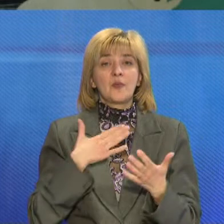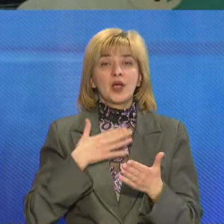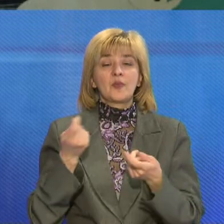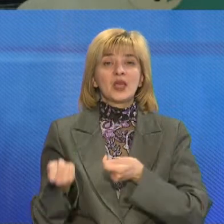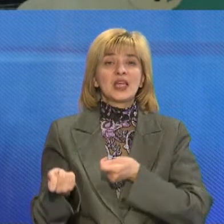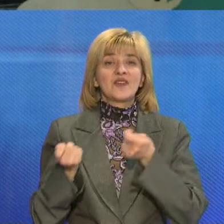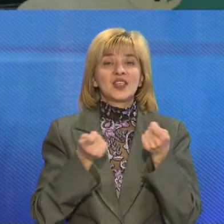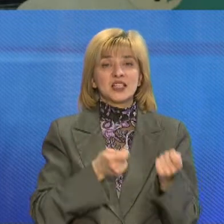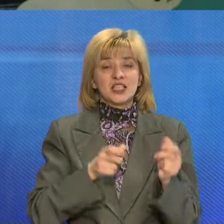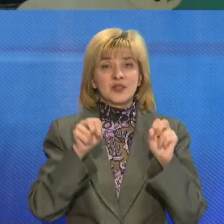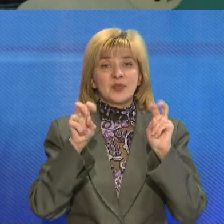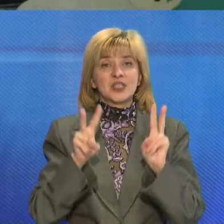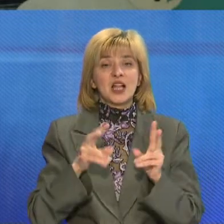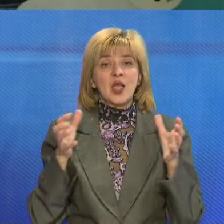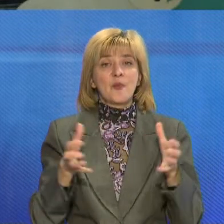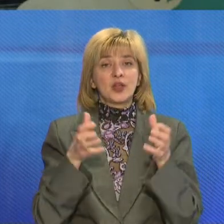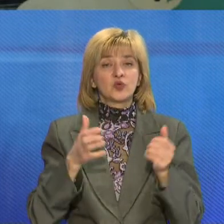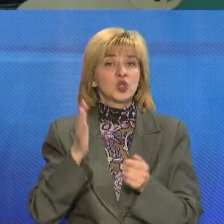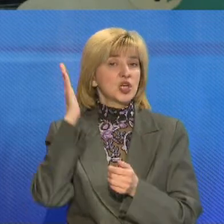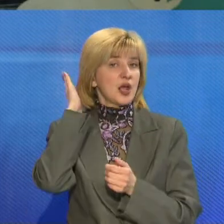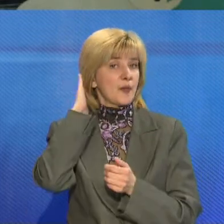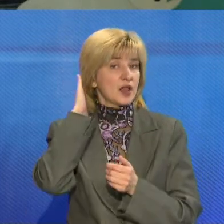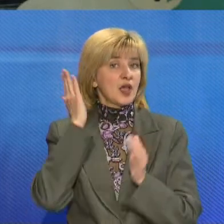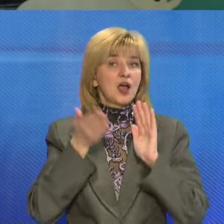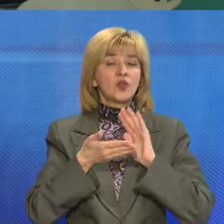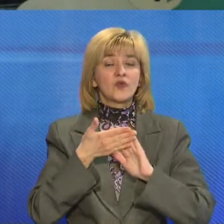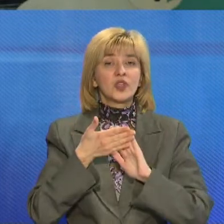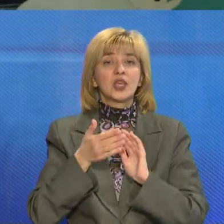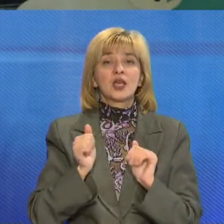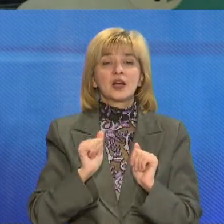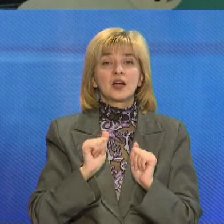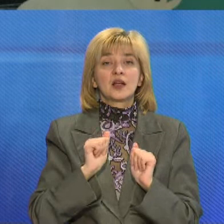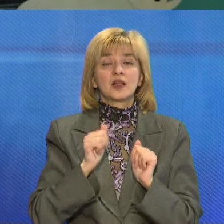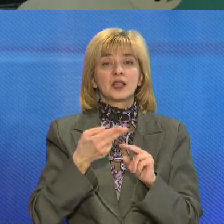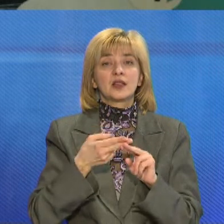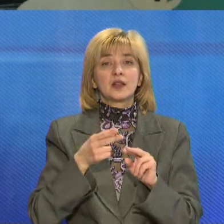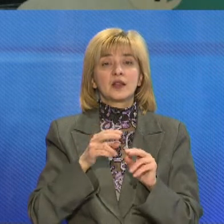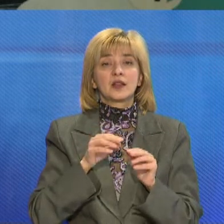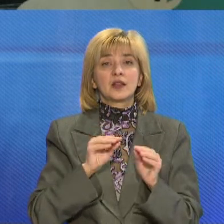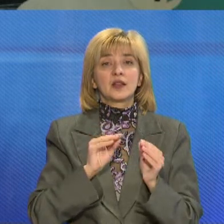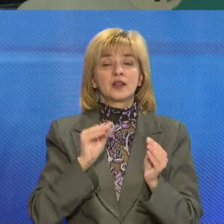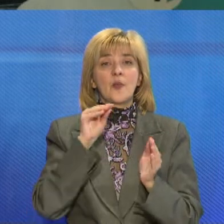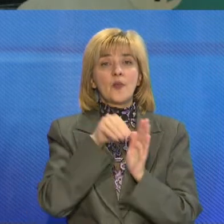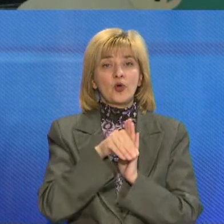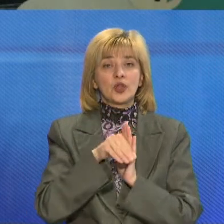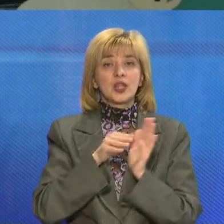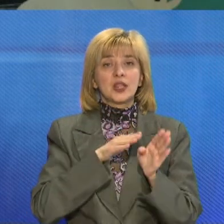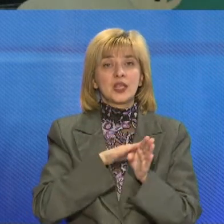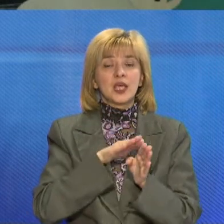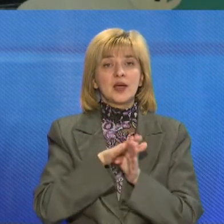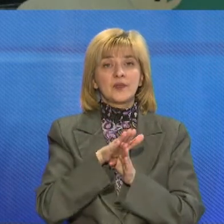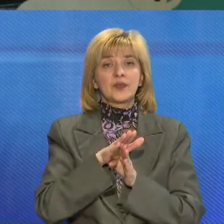специальные подушечки, подголовники и такие подпяточники, наполненные гречкой, для того,